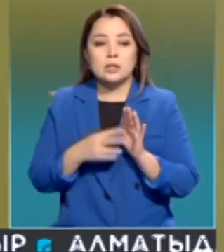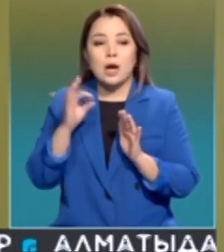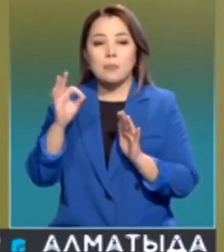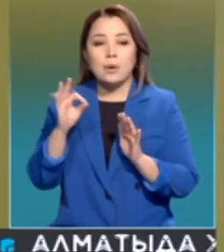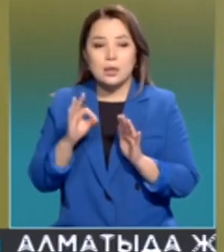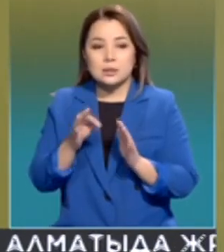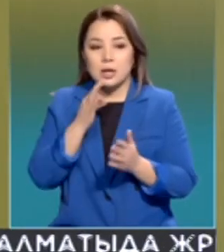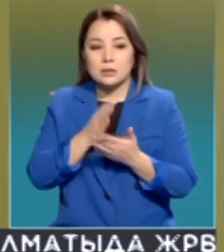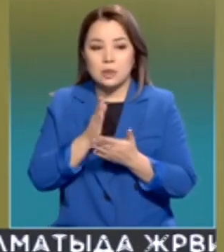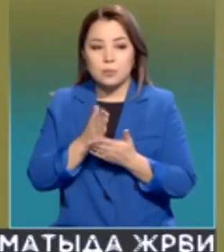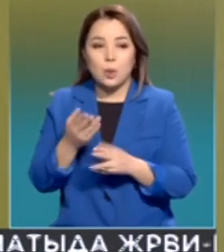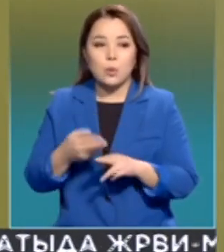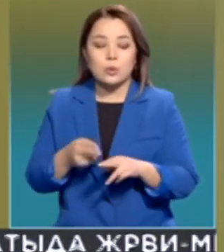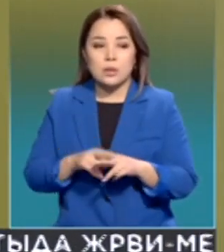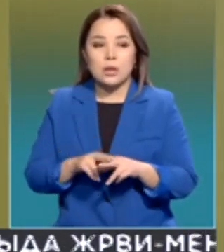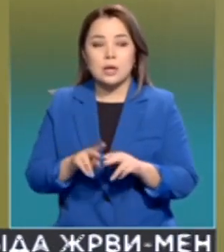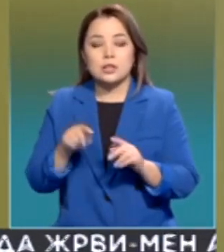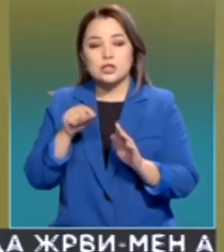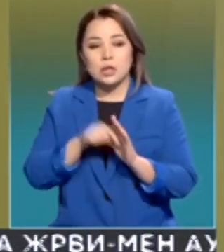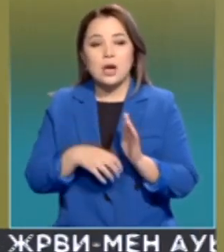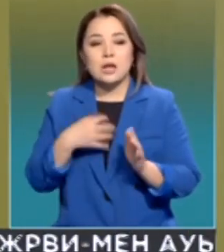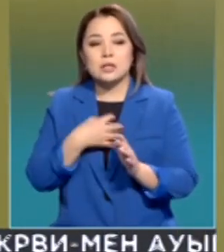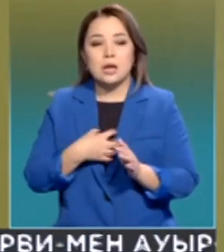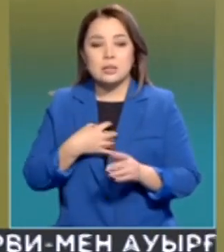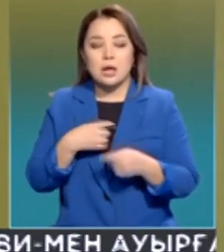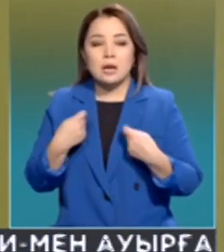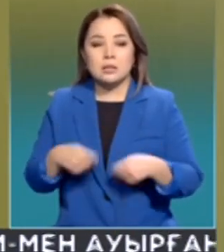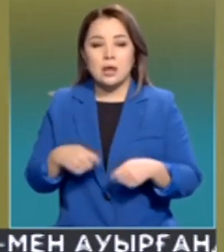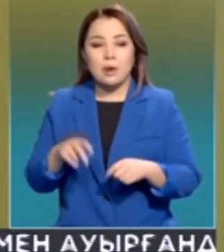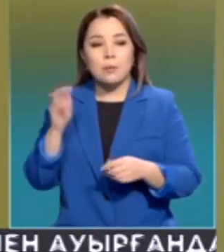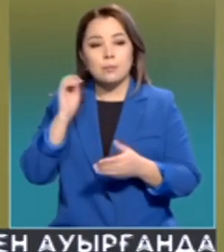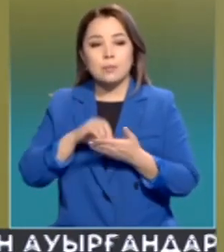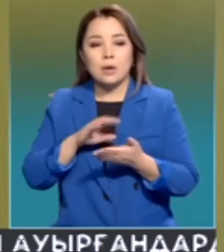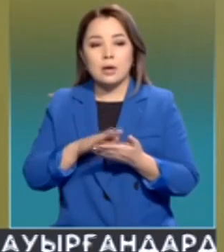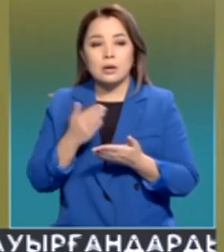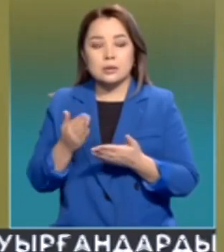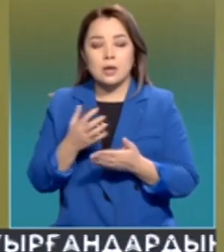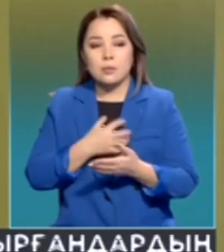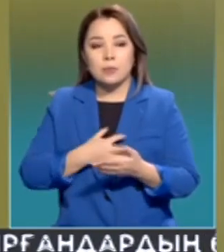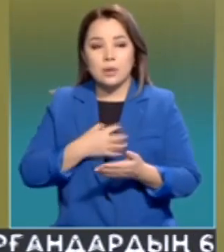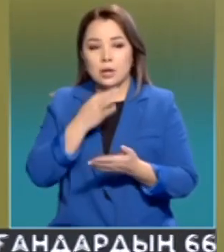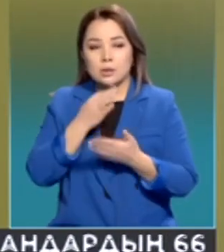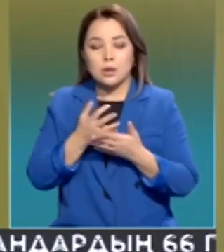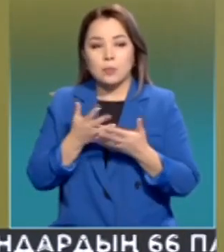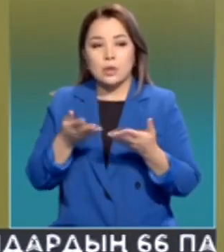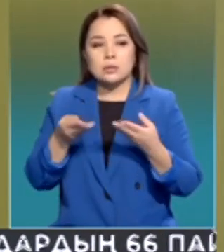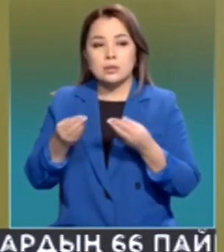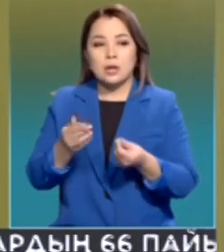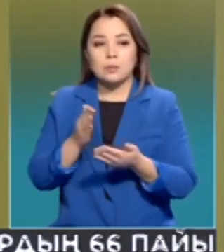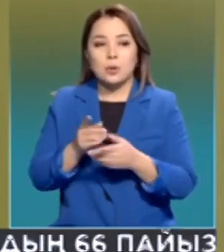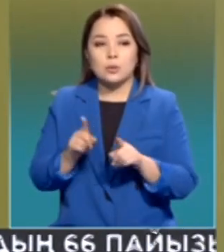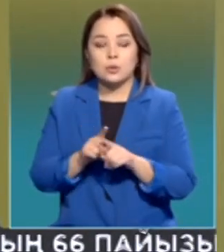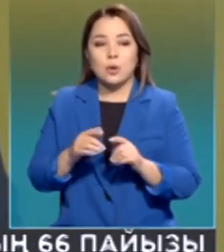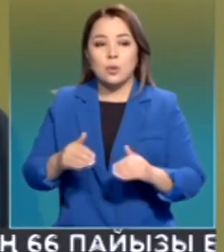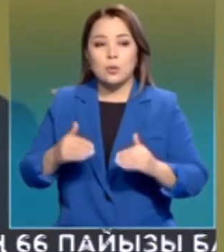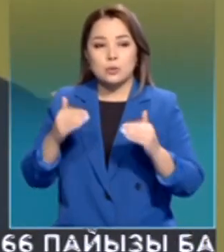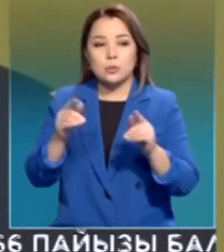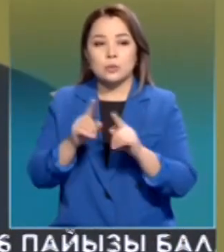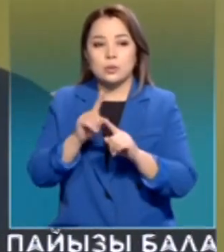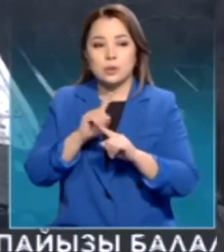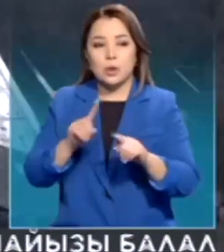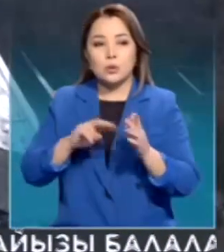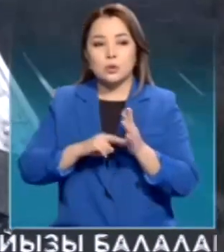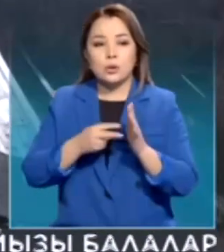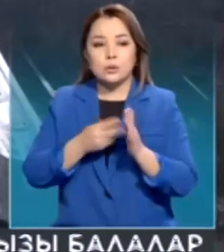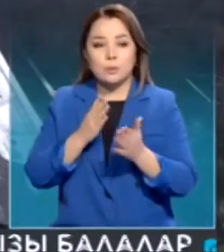5-7% ақ. Сол себептен өзге ішкі нарықтарда да бағалар бізге қатты әсер етпейді, бағаны өйткенде де өсуіне алып келмейді деп